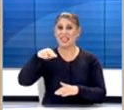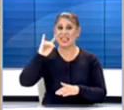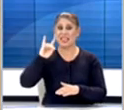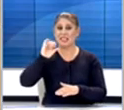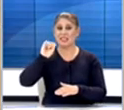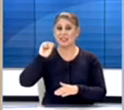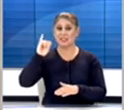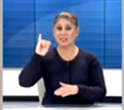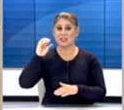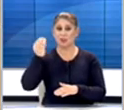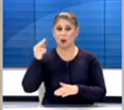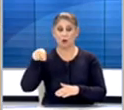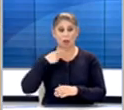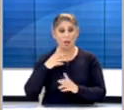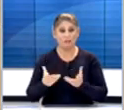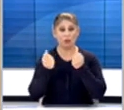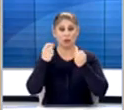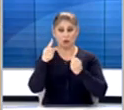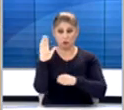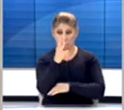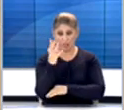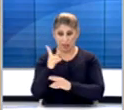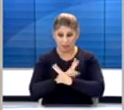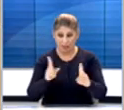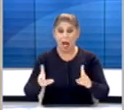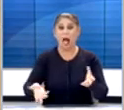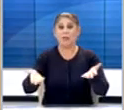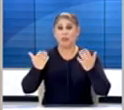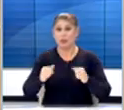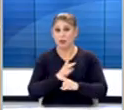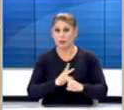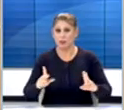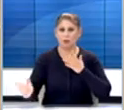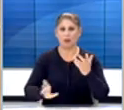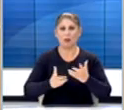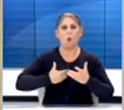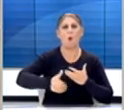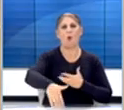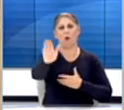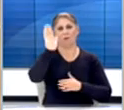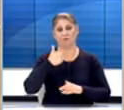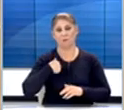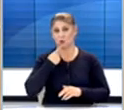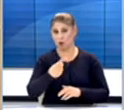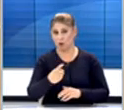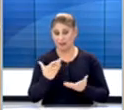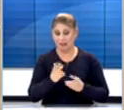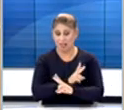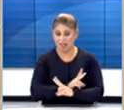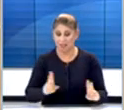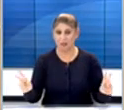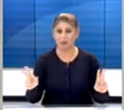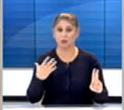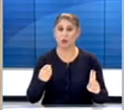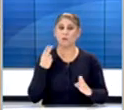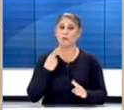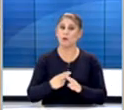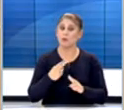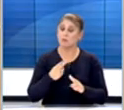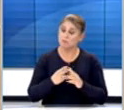ευτυχώς που το δάσος αυτό καθαρίστηκε, διότι αν δεν είχε καθαριστεί, θα είχε καεί όλο. Το λέω γιατί οι καθαρισμοί έχουν πολύ